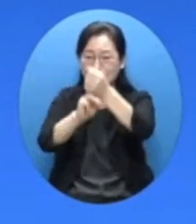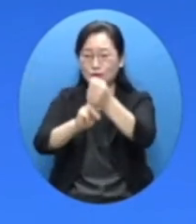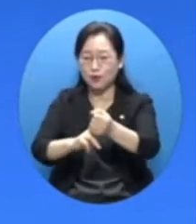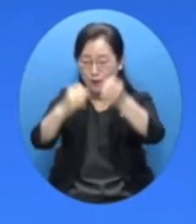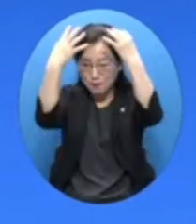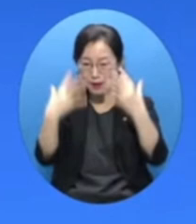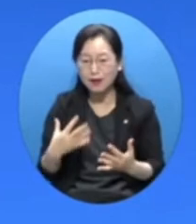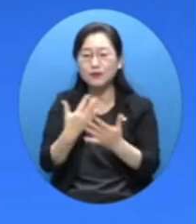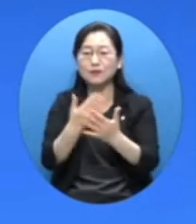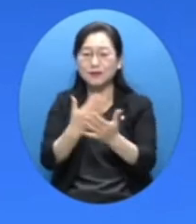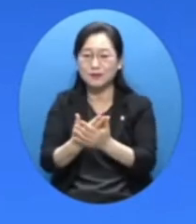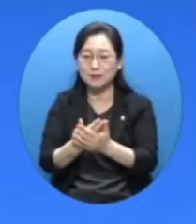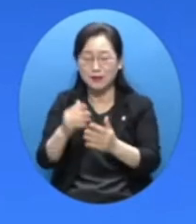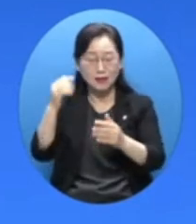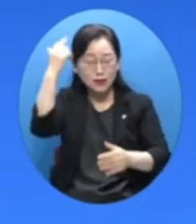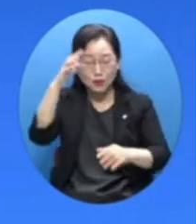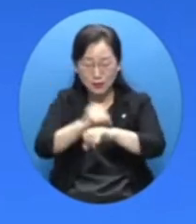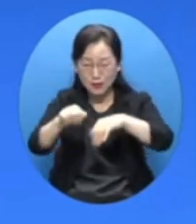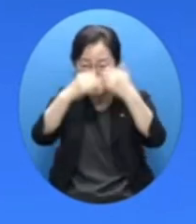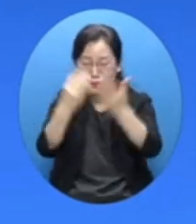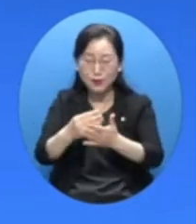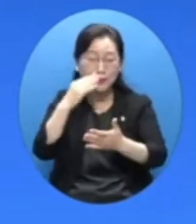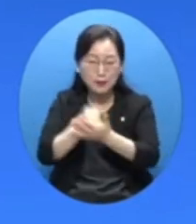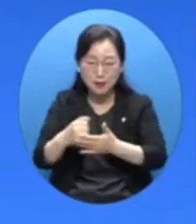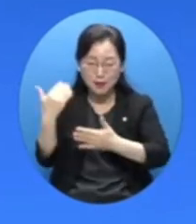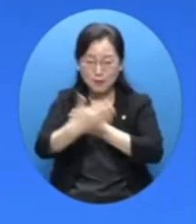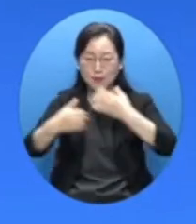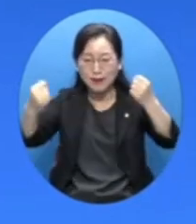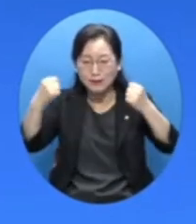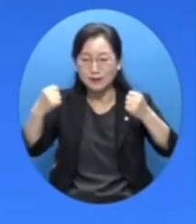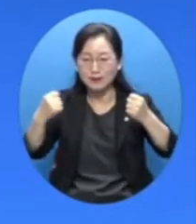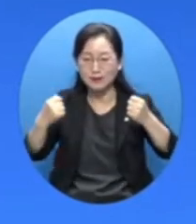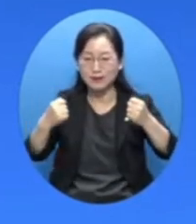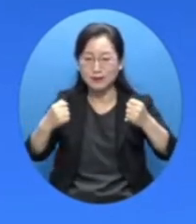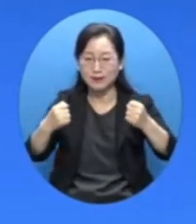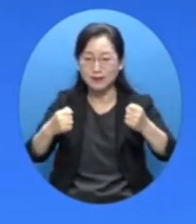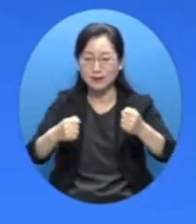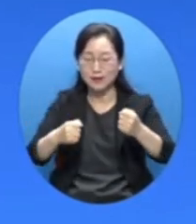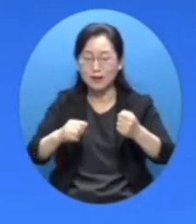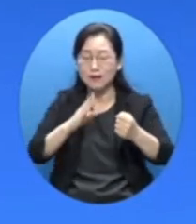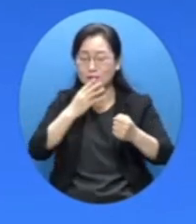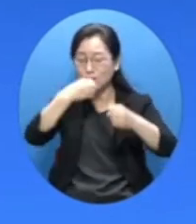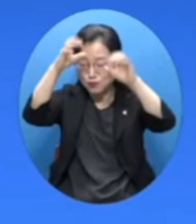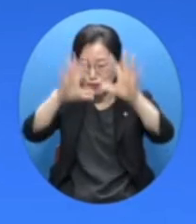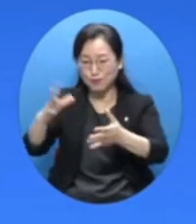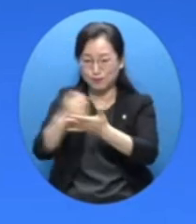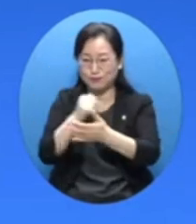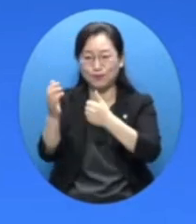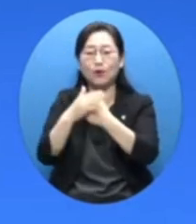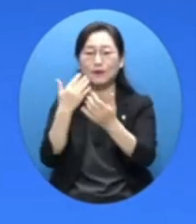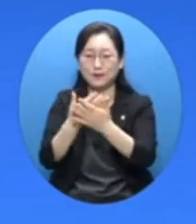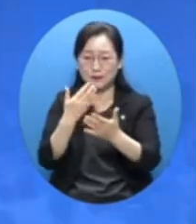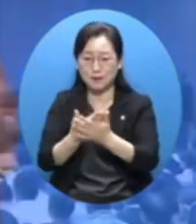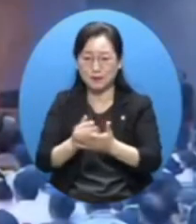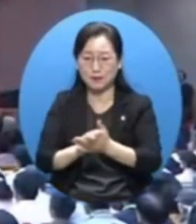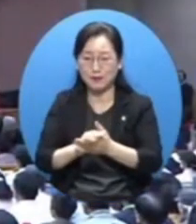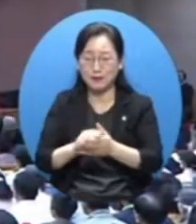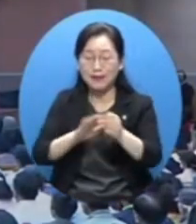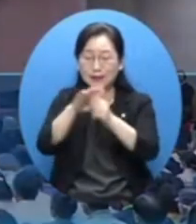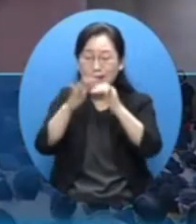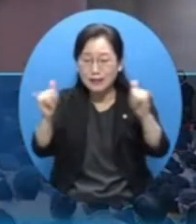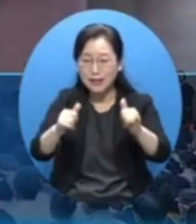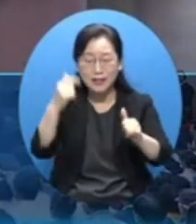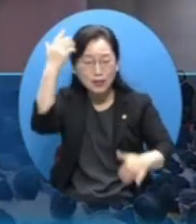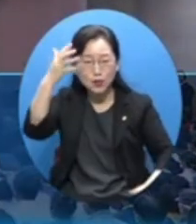기적 임하게 하여 좁아서 영원히 달려 같이 범죄자이며 강간해야 되는 요한 사람도 2절에 축복이 임하게 하여 주옵소서 사랑하는